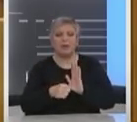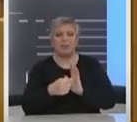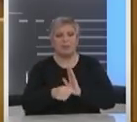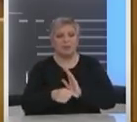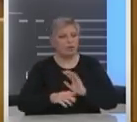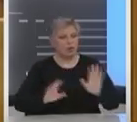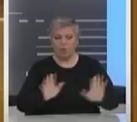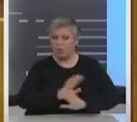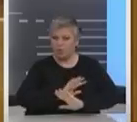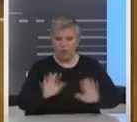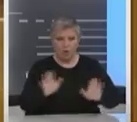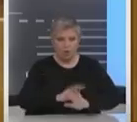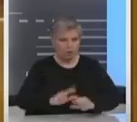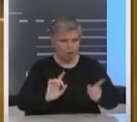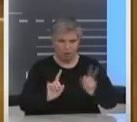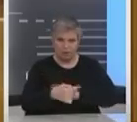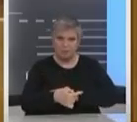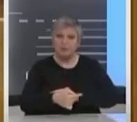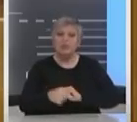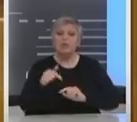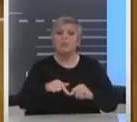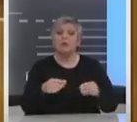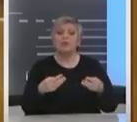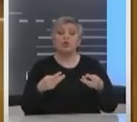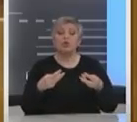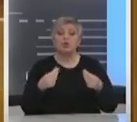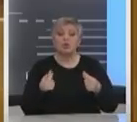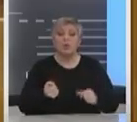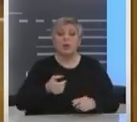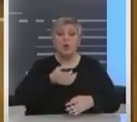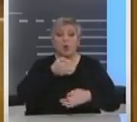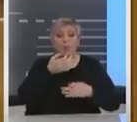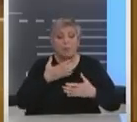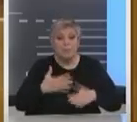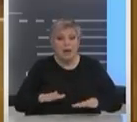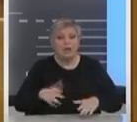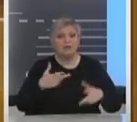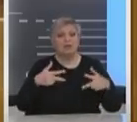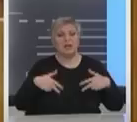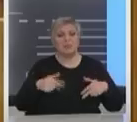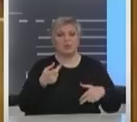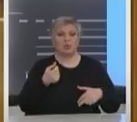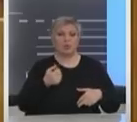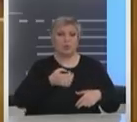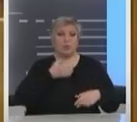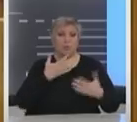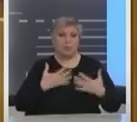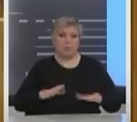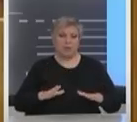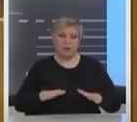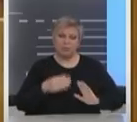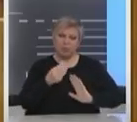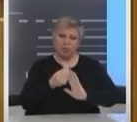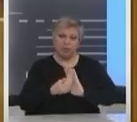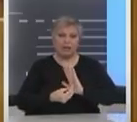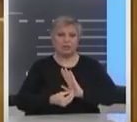η αντίθετη. Με την αλλαγή αυτή, όπως πολλές φορές επιχειρηματολόγησα και εγώ και ο κύριος Τσακαλώτος, ήταν ακριβώς η αλλαγή αυτή με την οποία